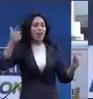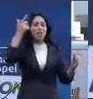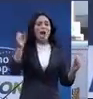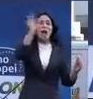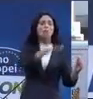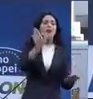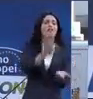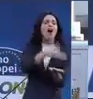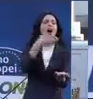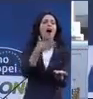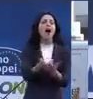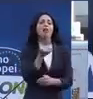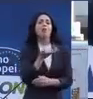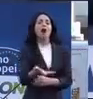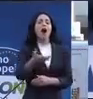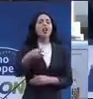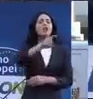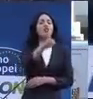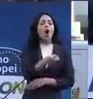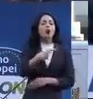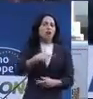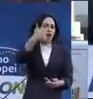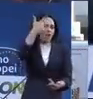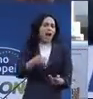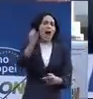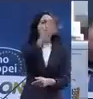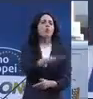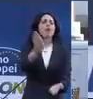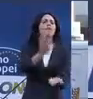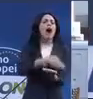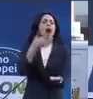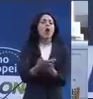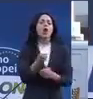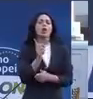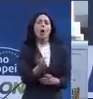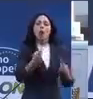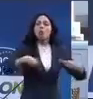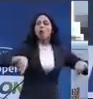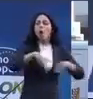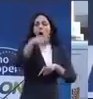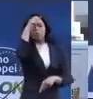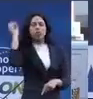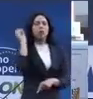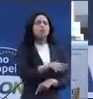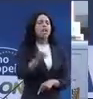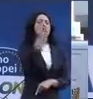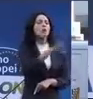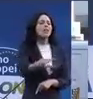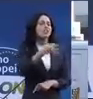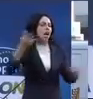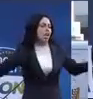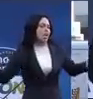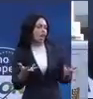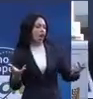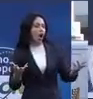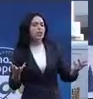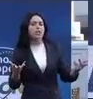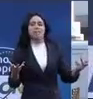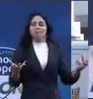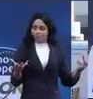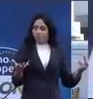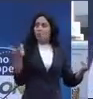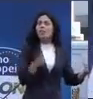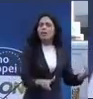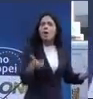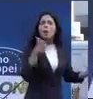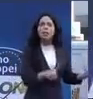europei in Georgia sanno quanto vale essere europei e noi ci siamo scordati Cosa vuol dire essere europei perché